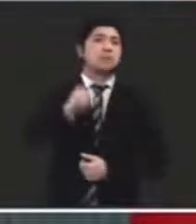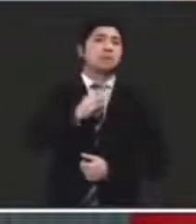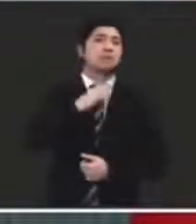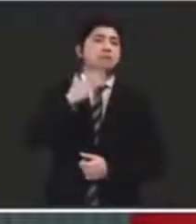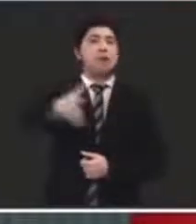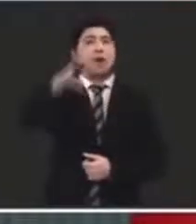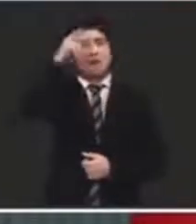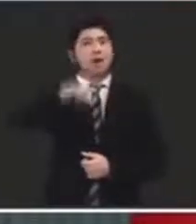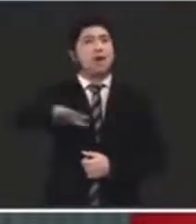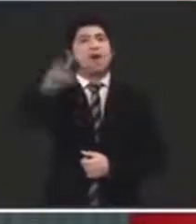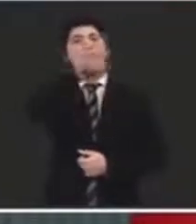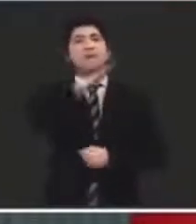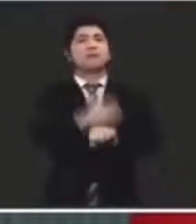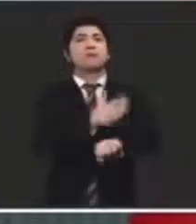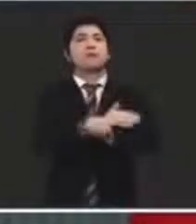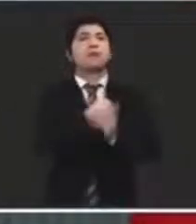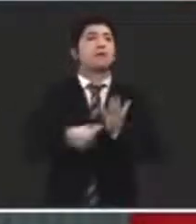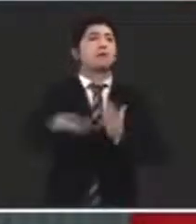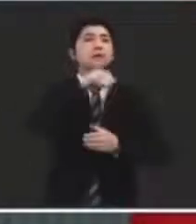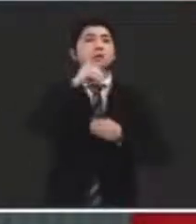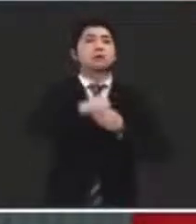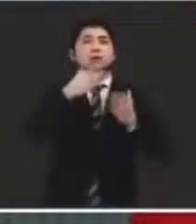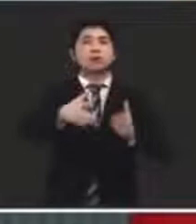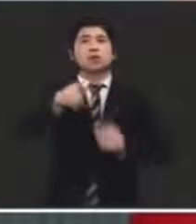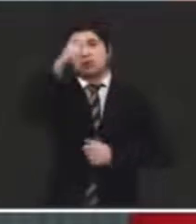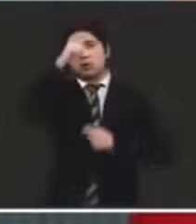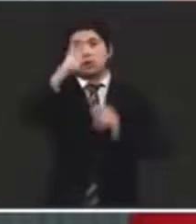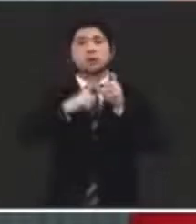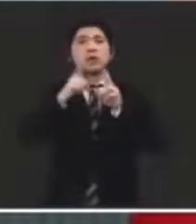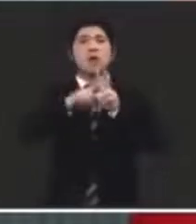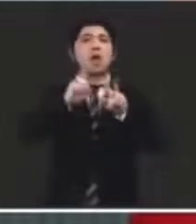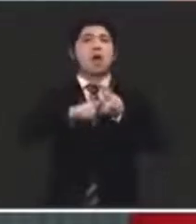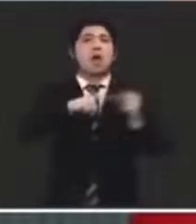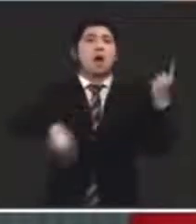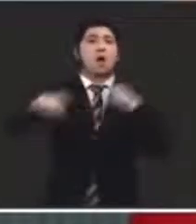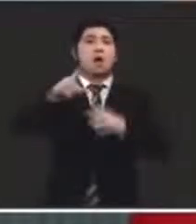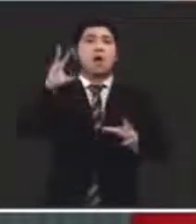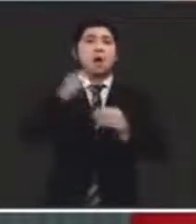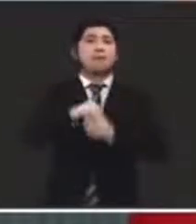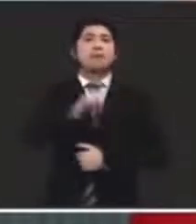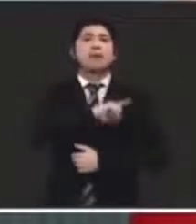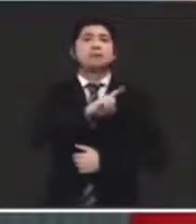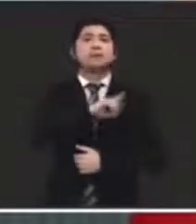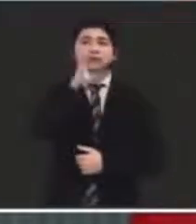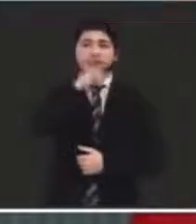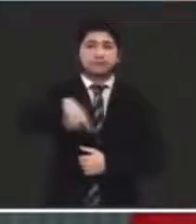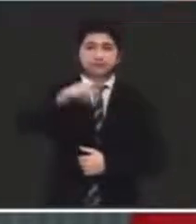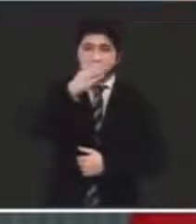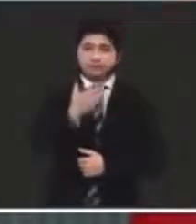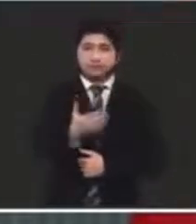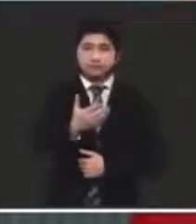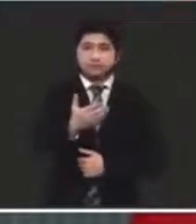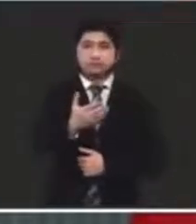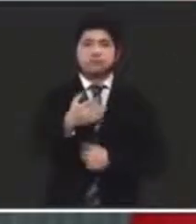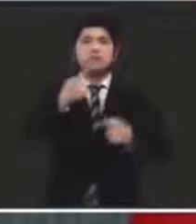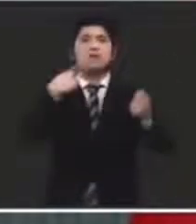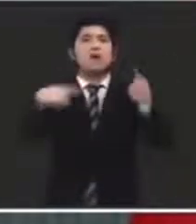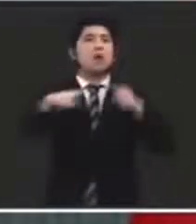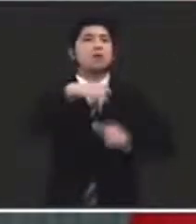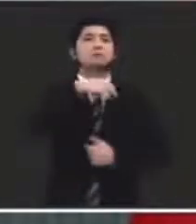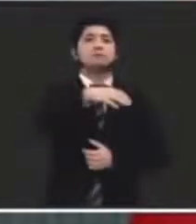Amerika'daki vatandaşlarımızdan Türk sivil toplum kuruluş temsilcilerine farklı